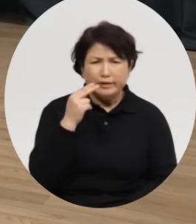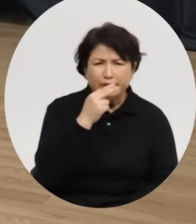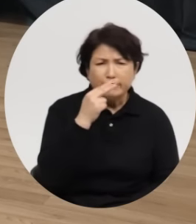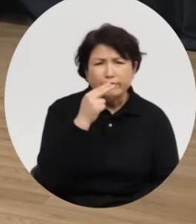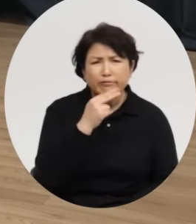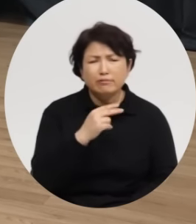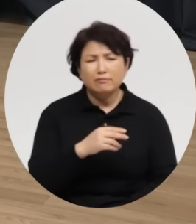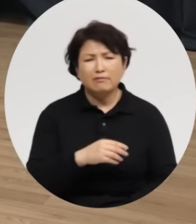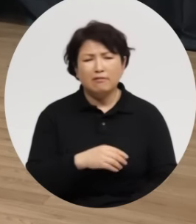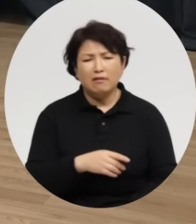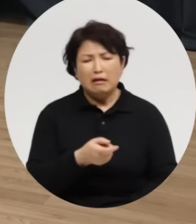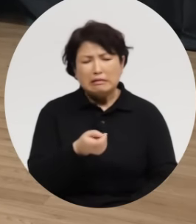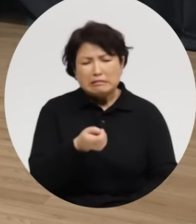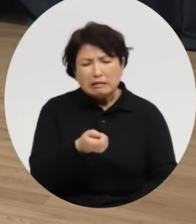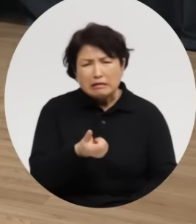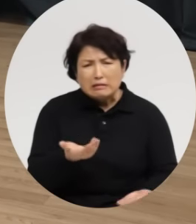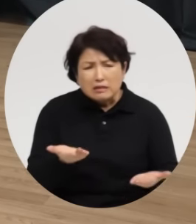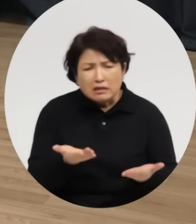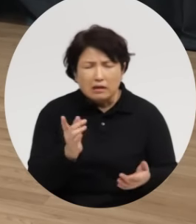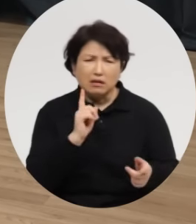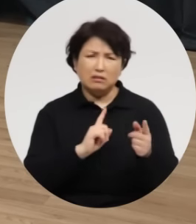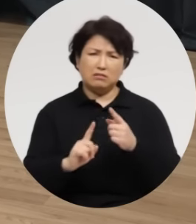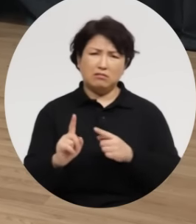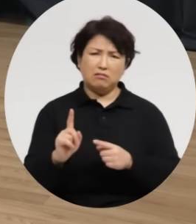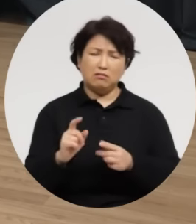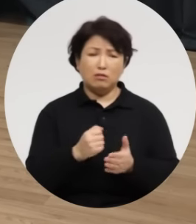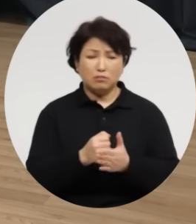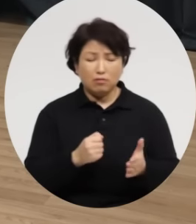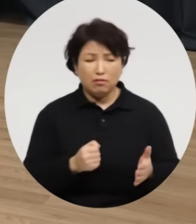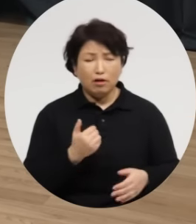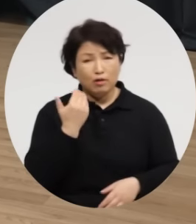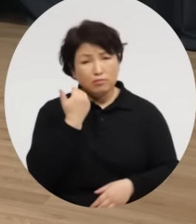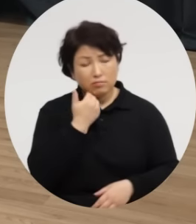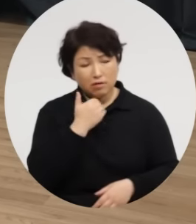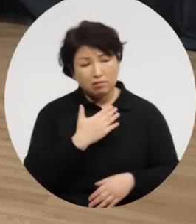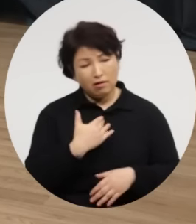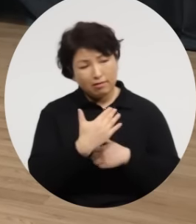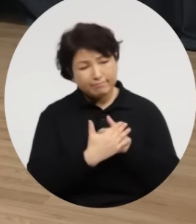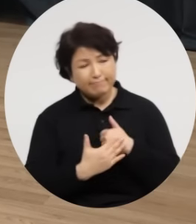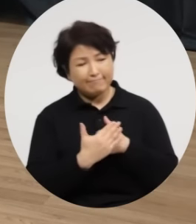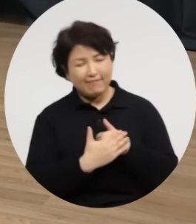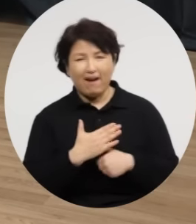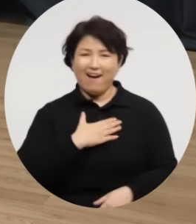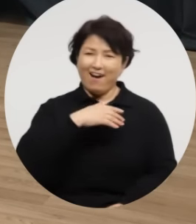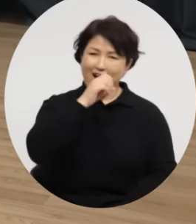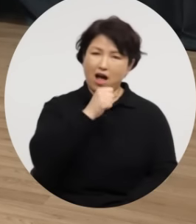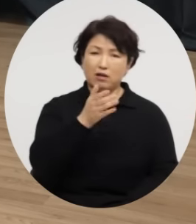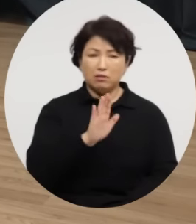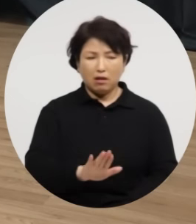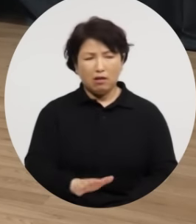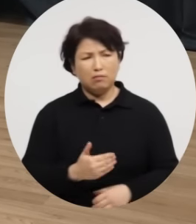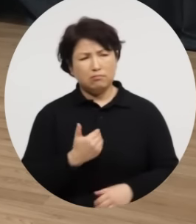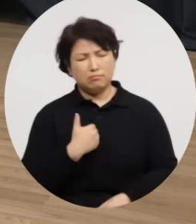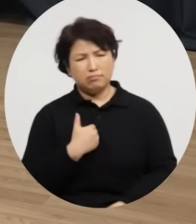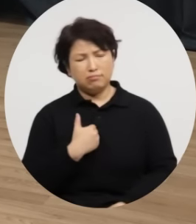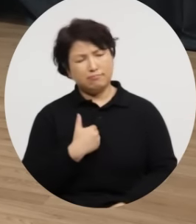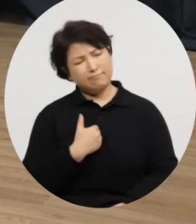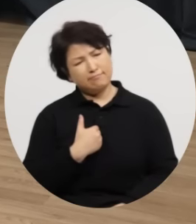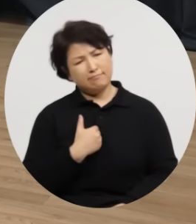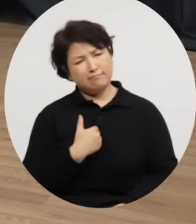작은 것에도 상처를 제가 받았습니다. 그러다 보니 남들이 좀 잘해주면 기분이 좋아지고 남들이 좀